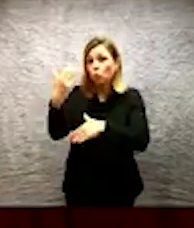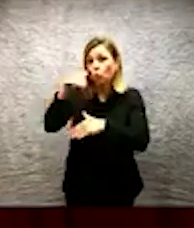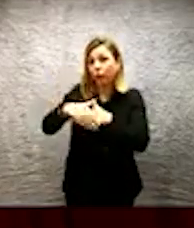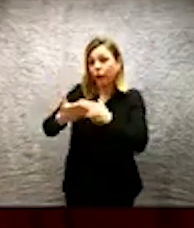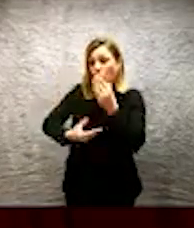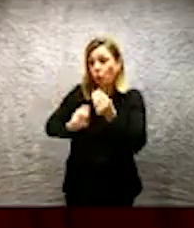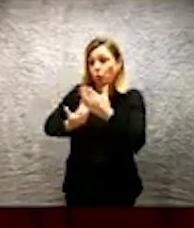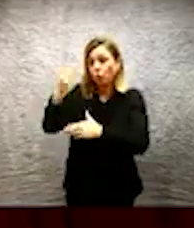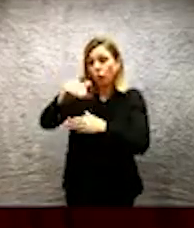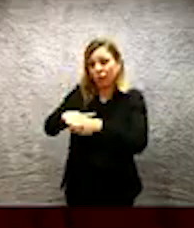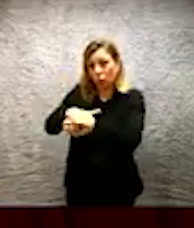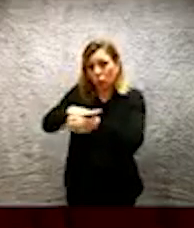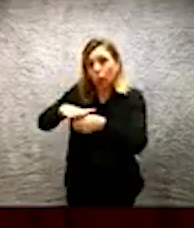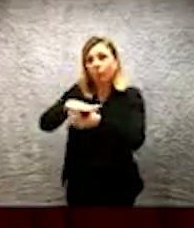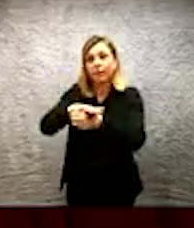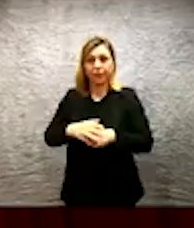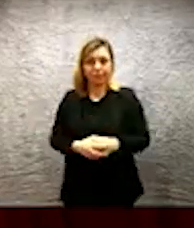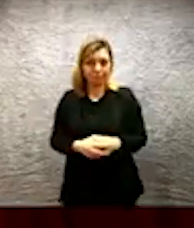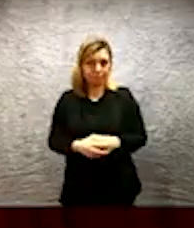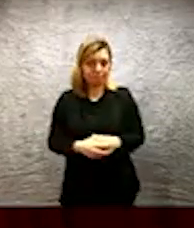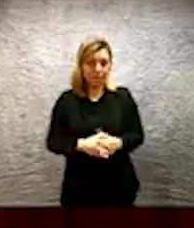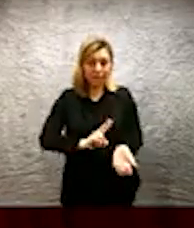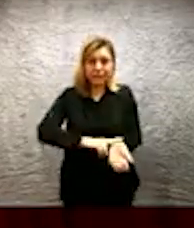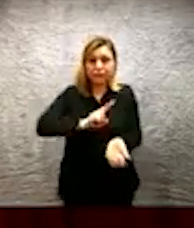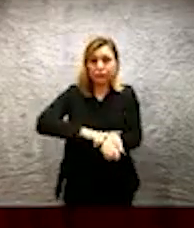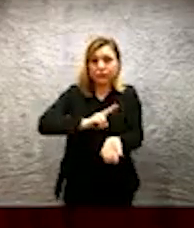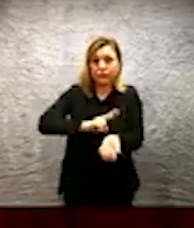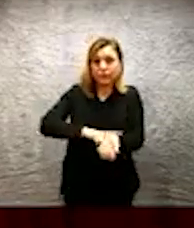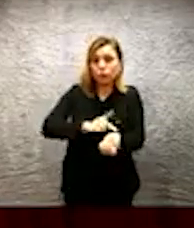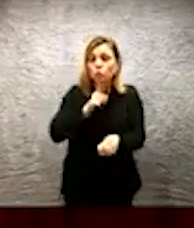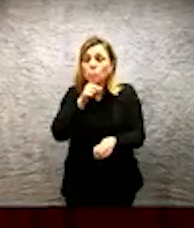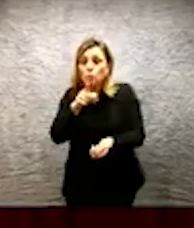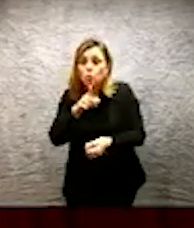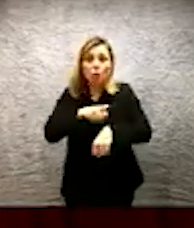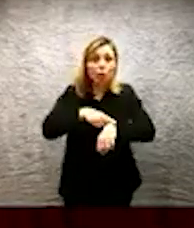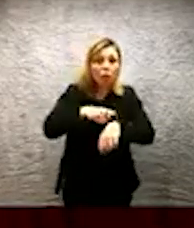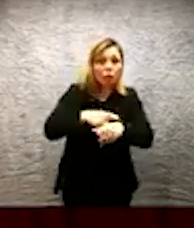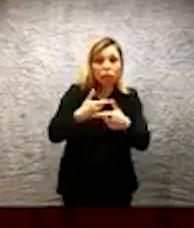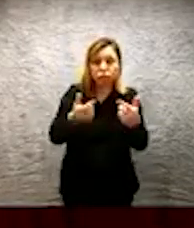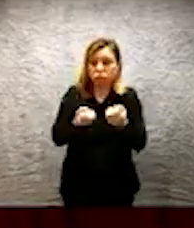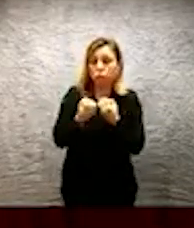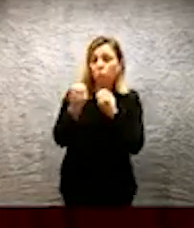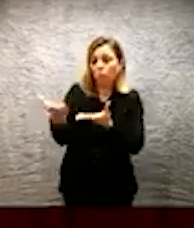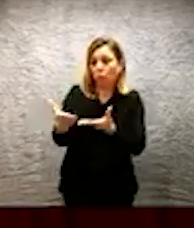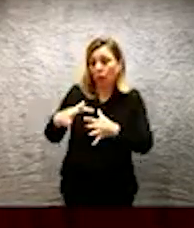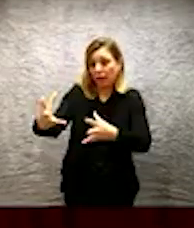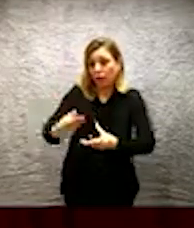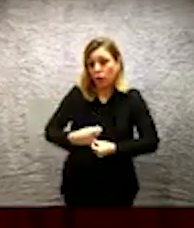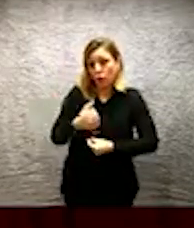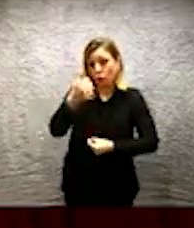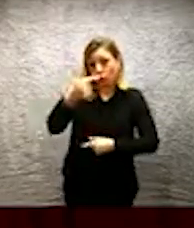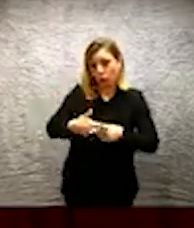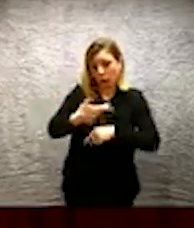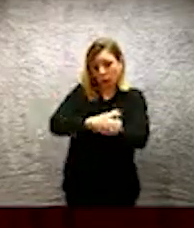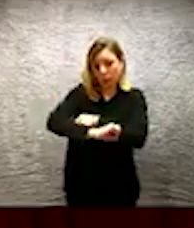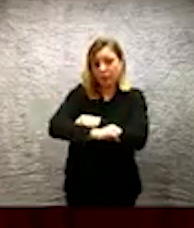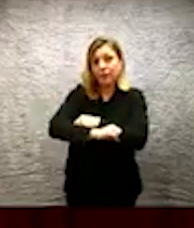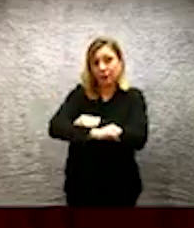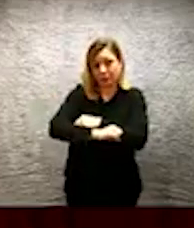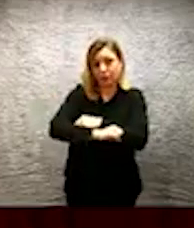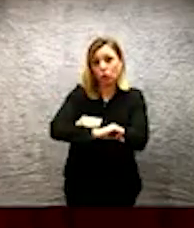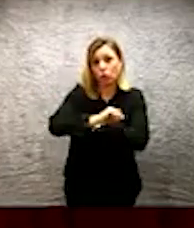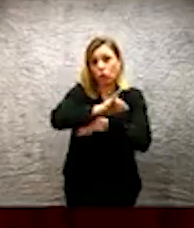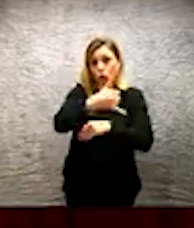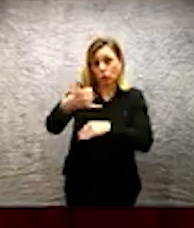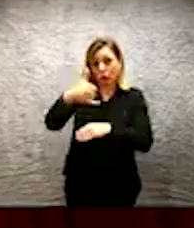journée. Au niveau de la fréquence jour-horaire, il sera proposé un accueil une fois par semaine, le jeudi soir de 18h